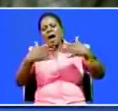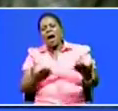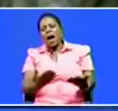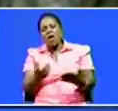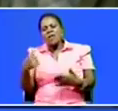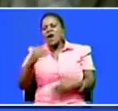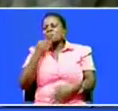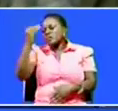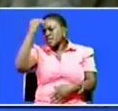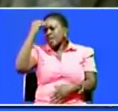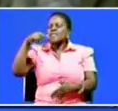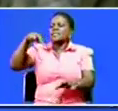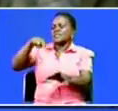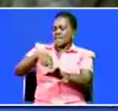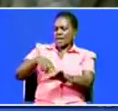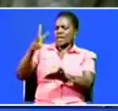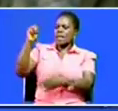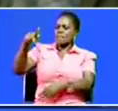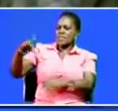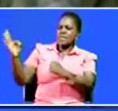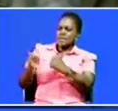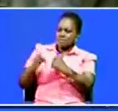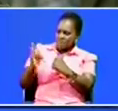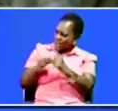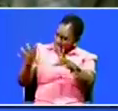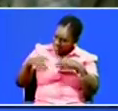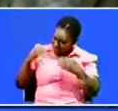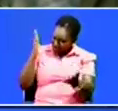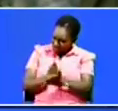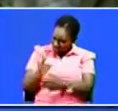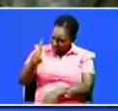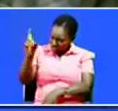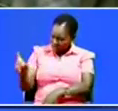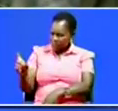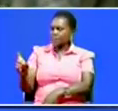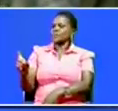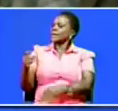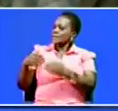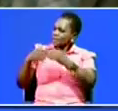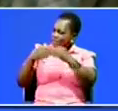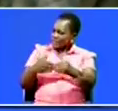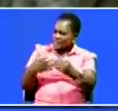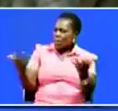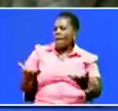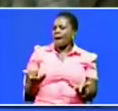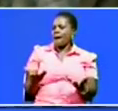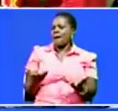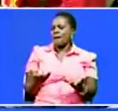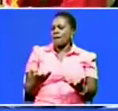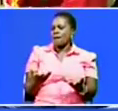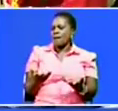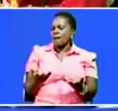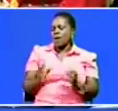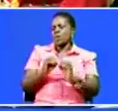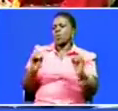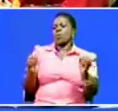hivi wanajitangaza wanataka kuwa wabunge wa Kibra. Mtakubali hiyo? Wataongoza wapeleke wapi?